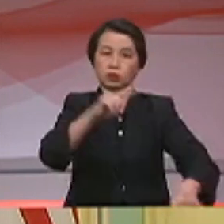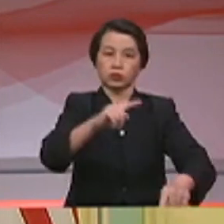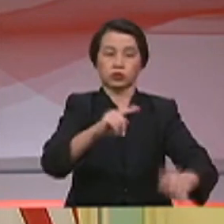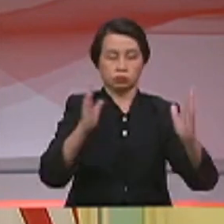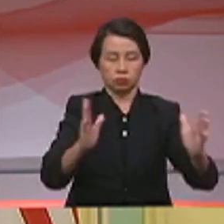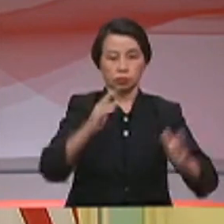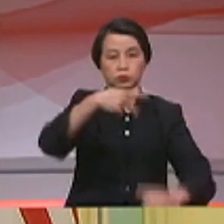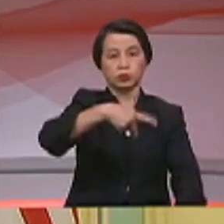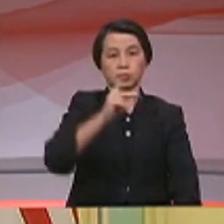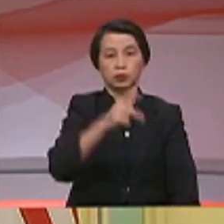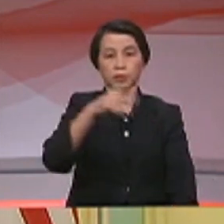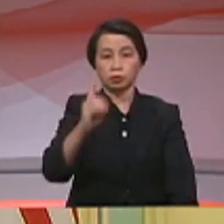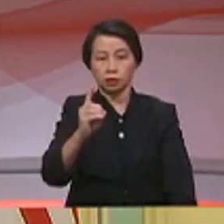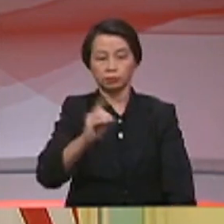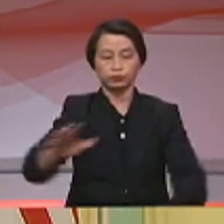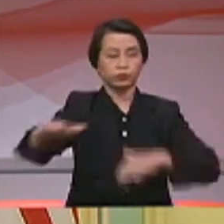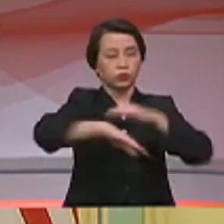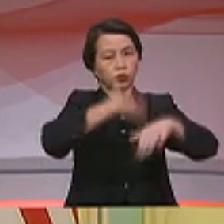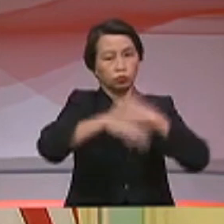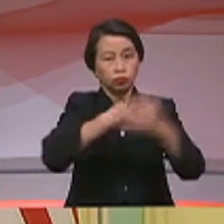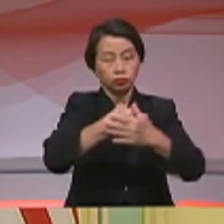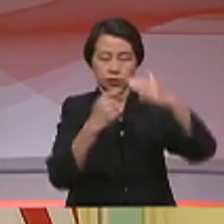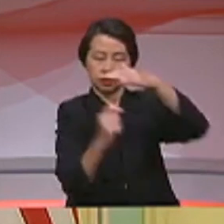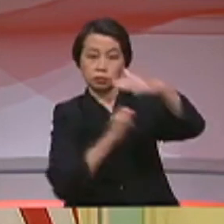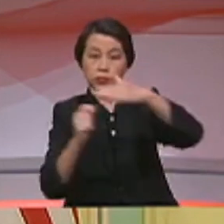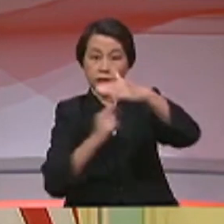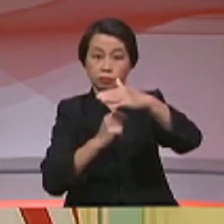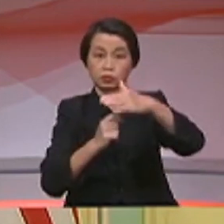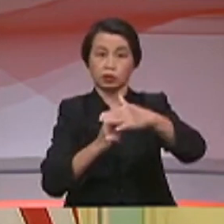ini. Semua taska, semua